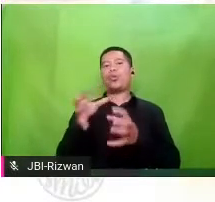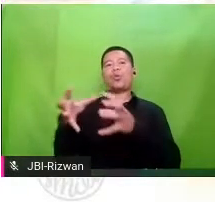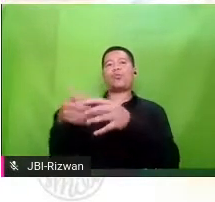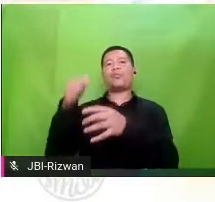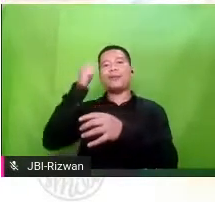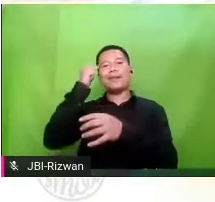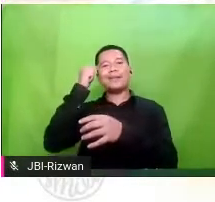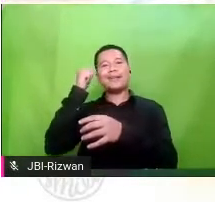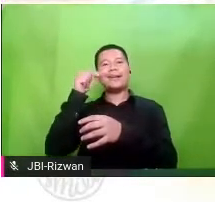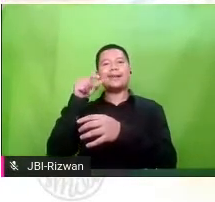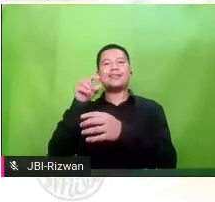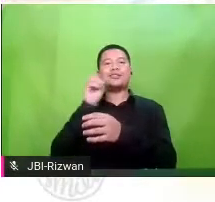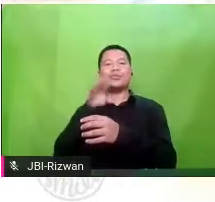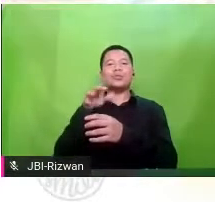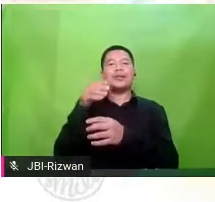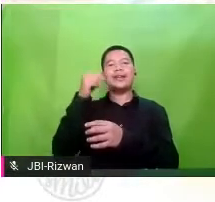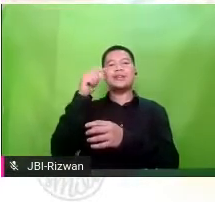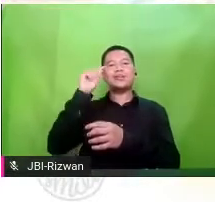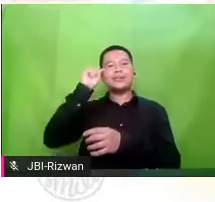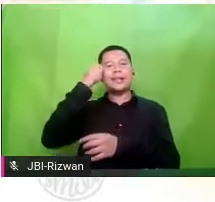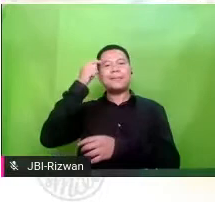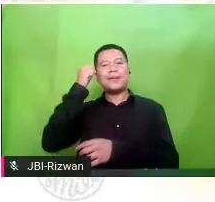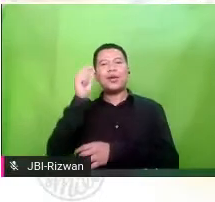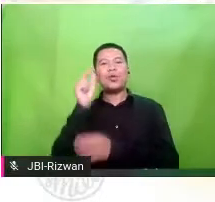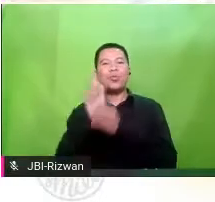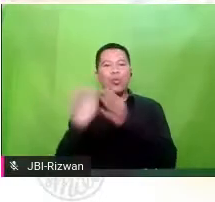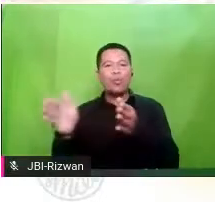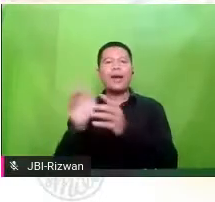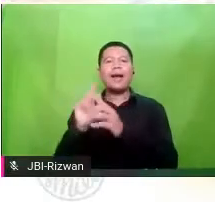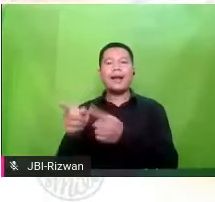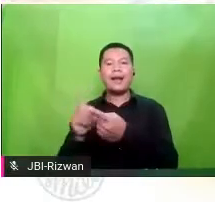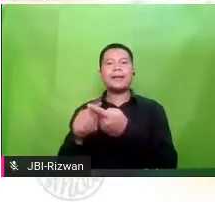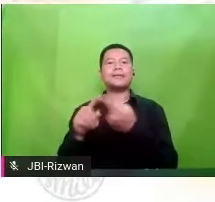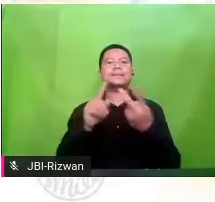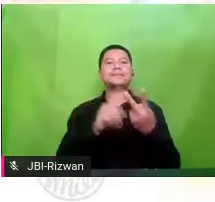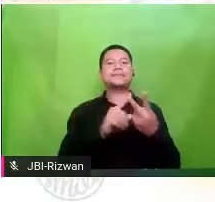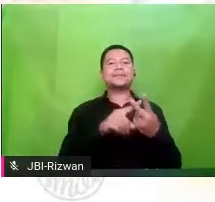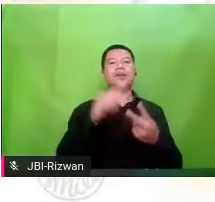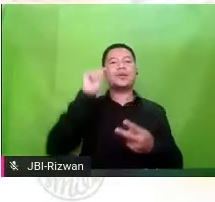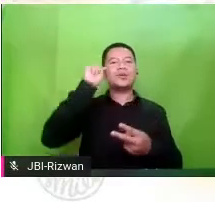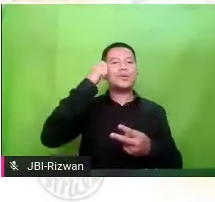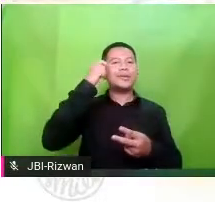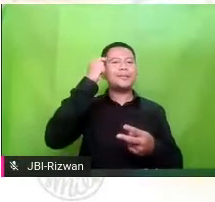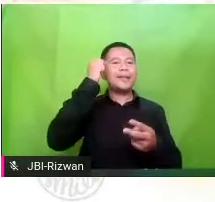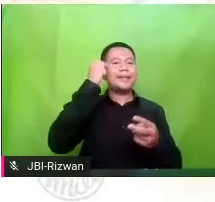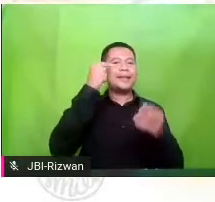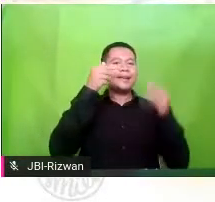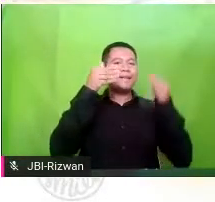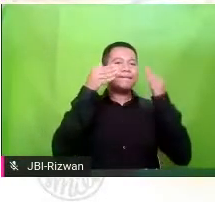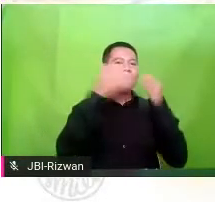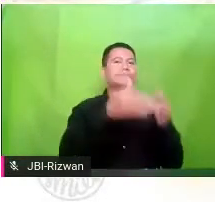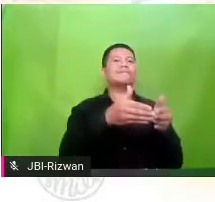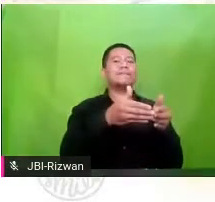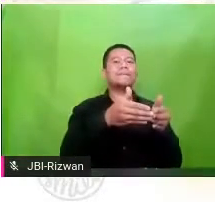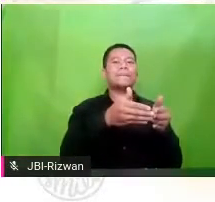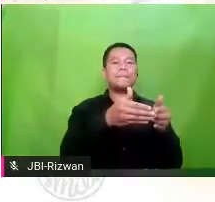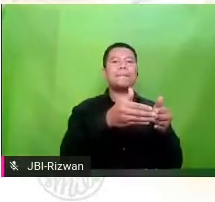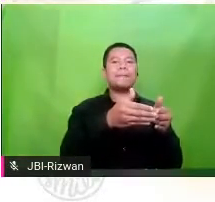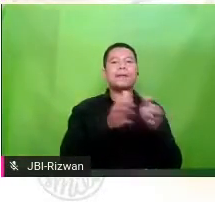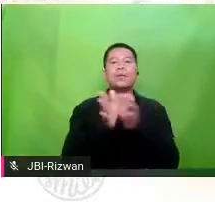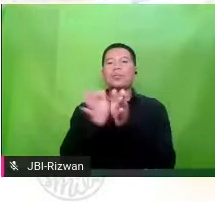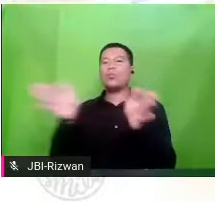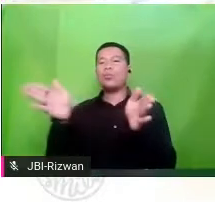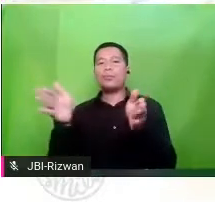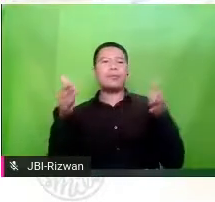umum, dan satu lagi yang disebut sebagai kesulitan belajar spesifik. Nah, kita akan bahas itu. Ya,